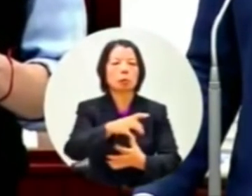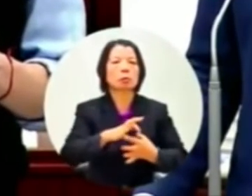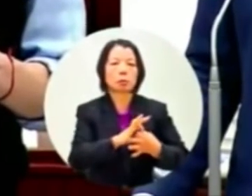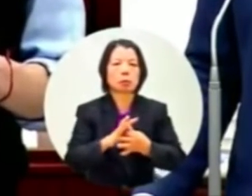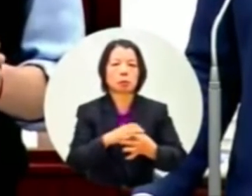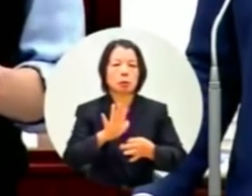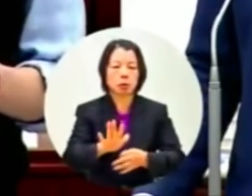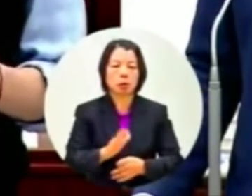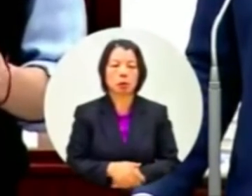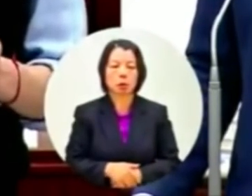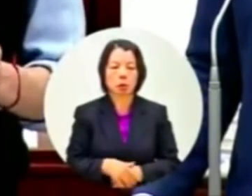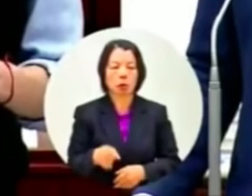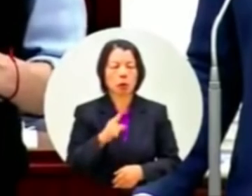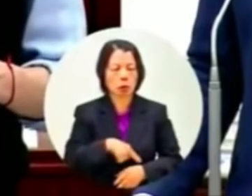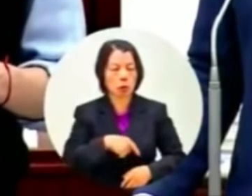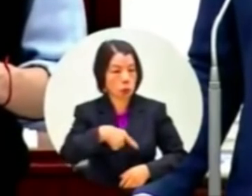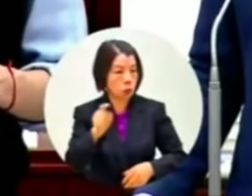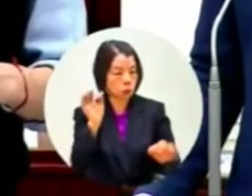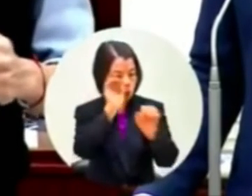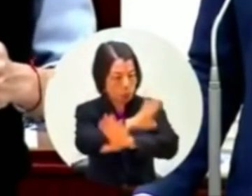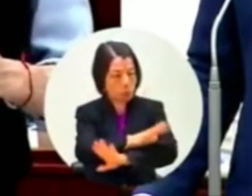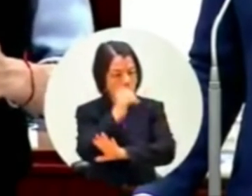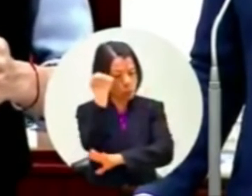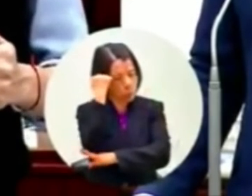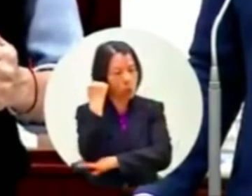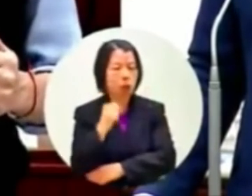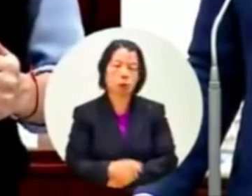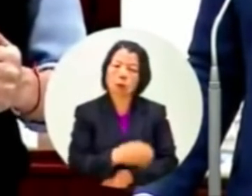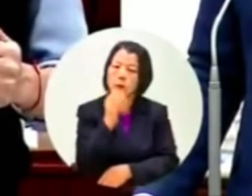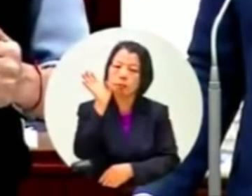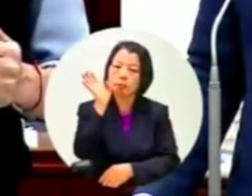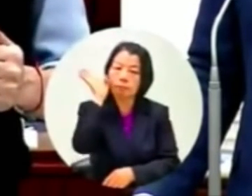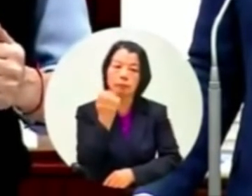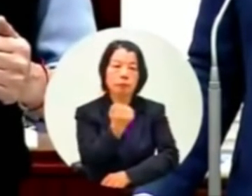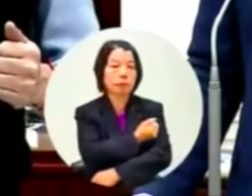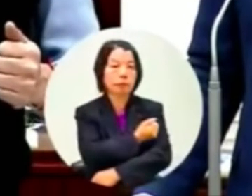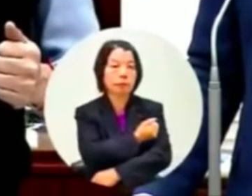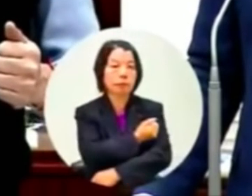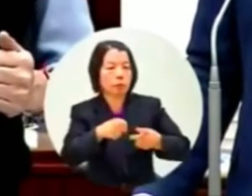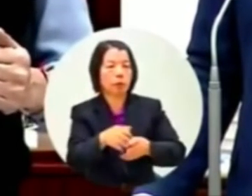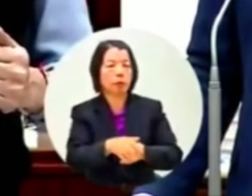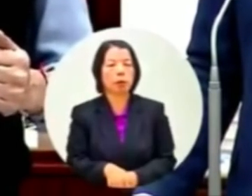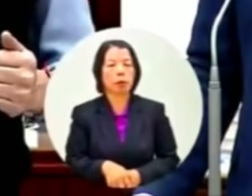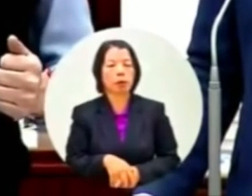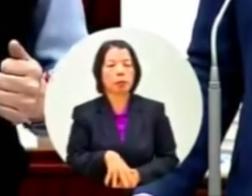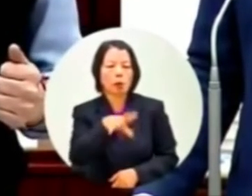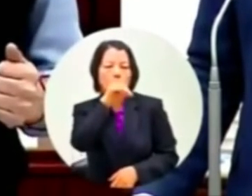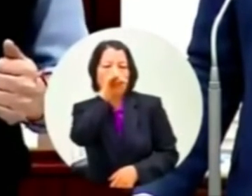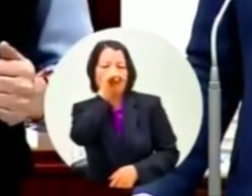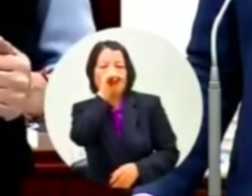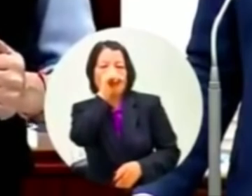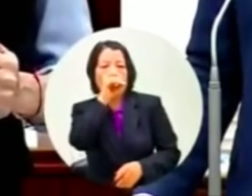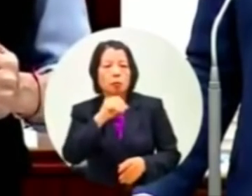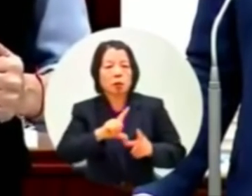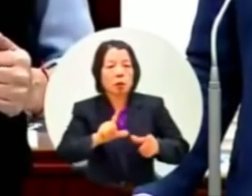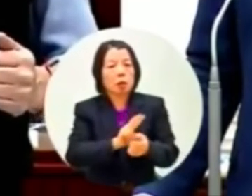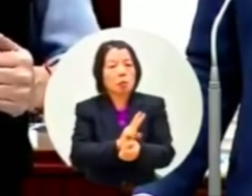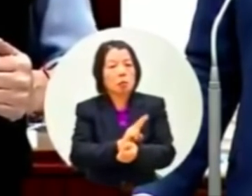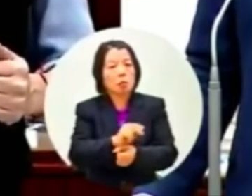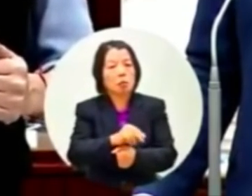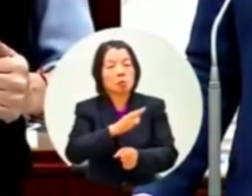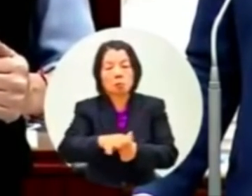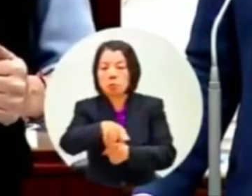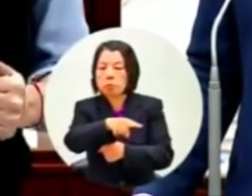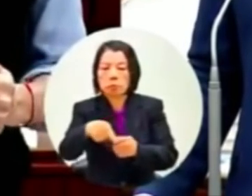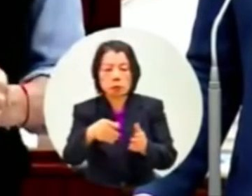地方，住一个晚上，第一个听劳工的声音，第二感觉大林埔的空气，第三个第二天早上跟大林埔的居民，然后